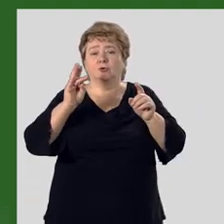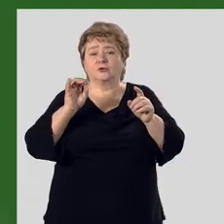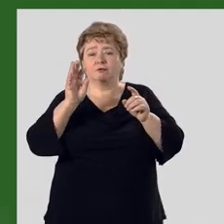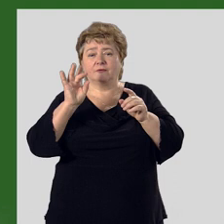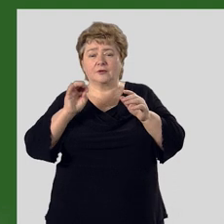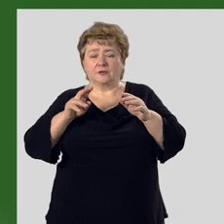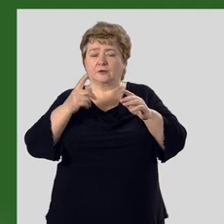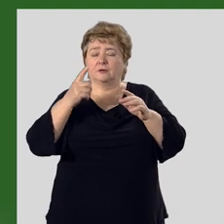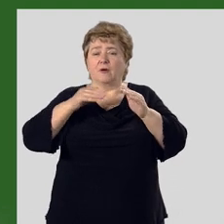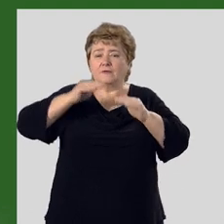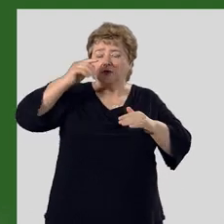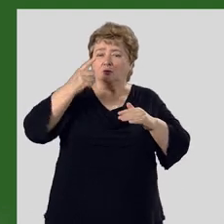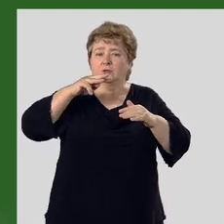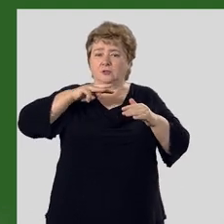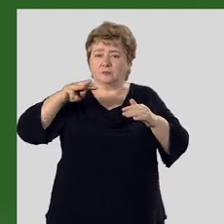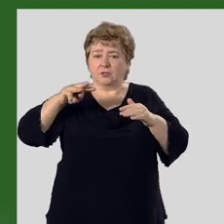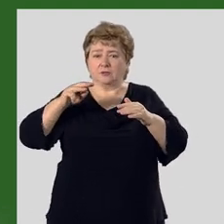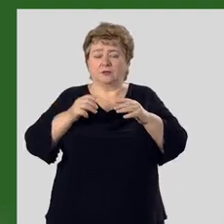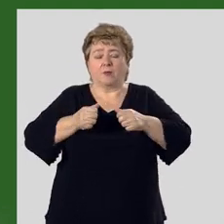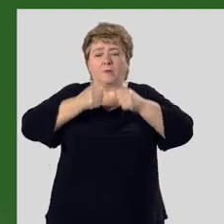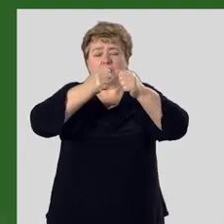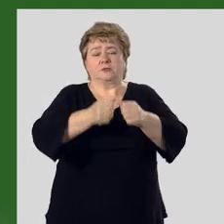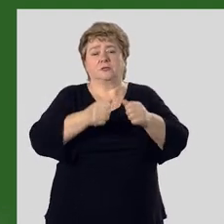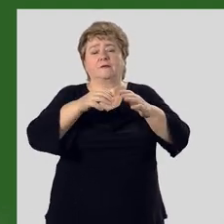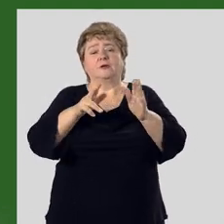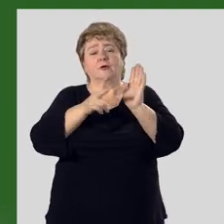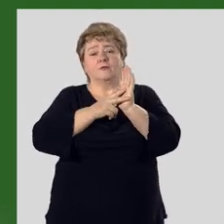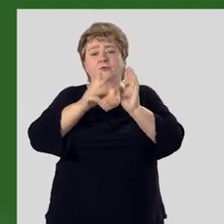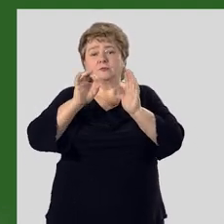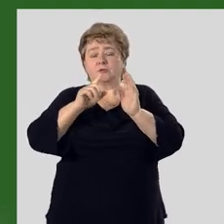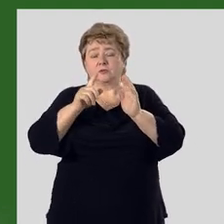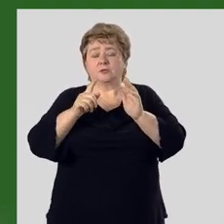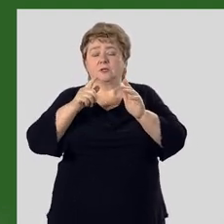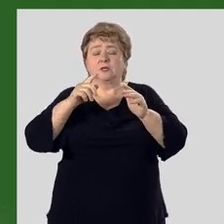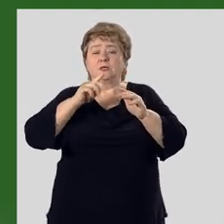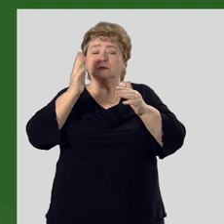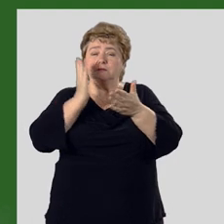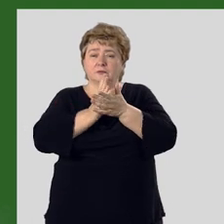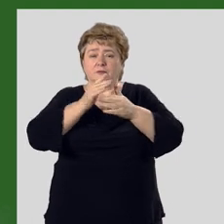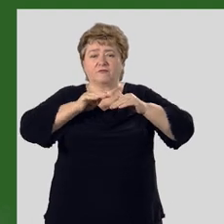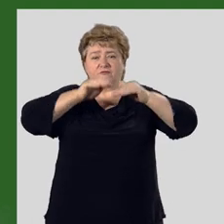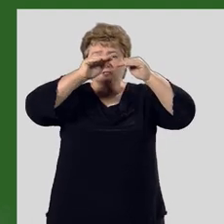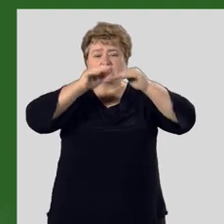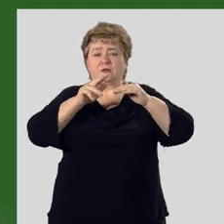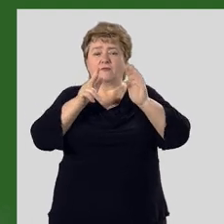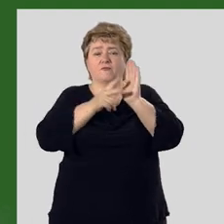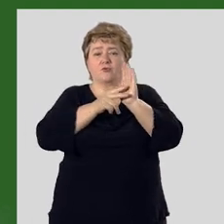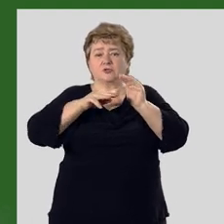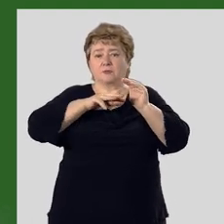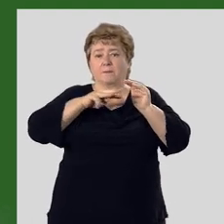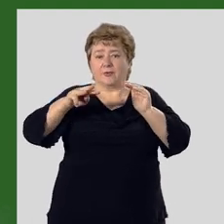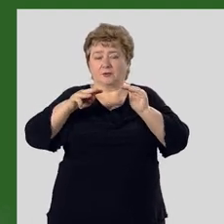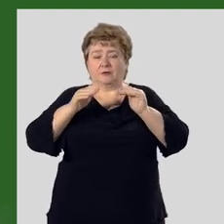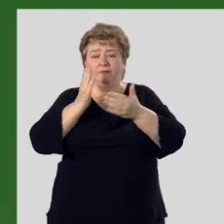нивелир высотой 1 метр переставлен 8 раз. Значит, холм имеет высоту 8